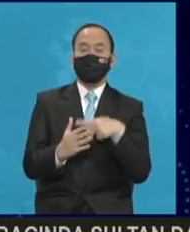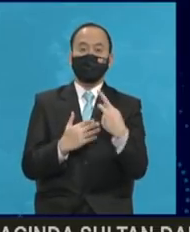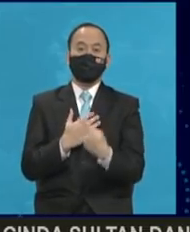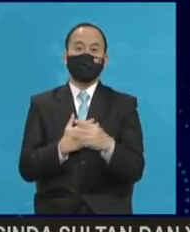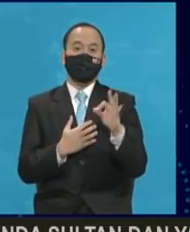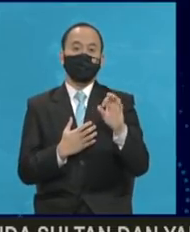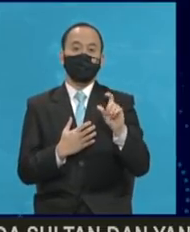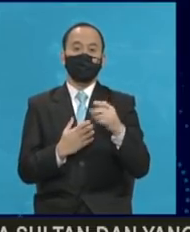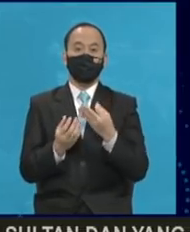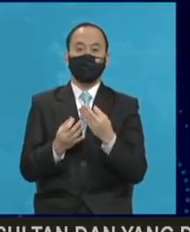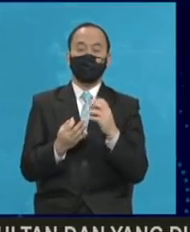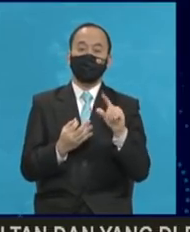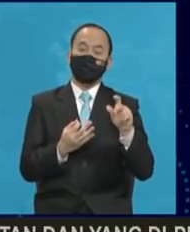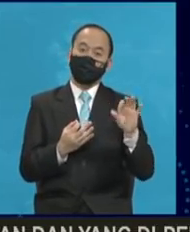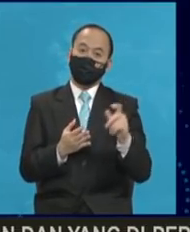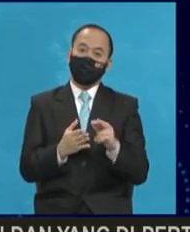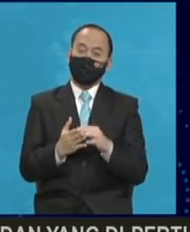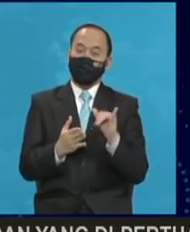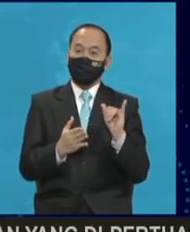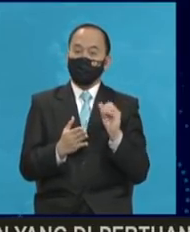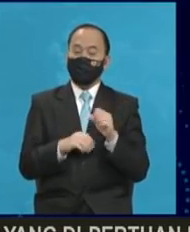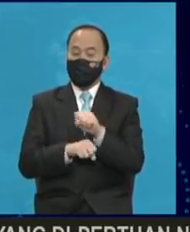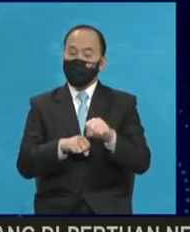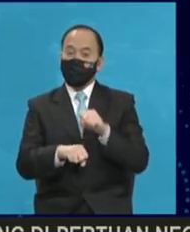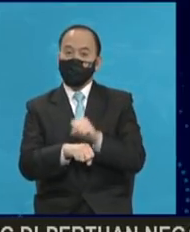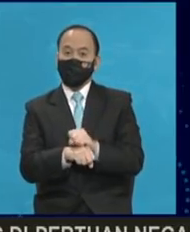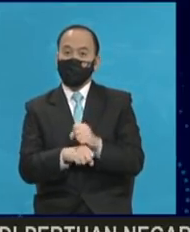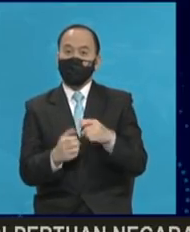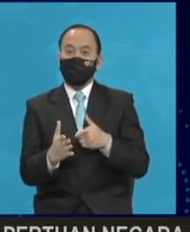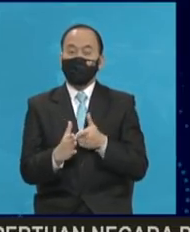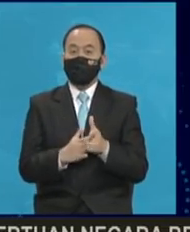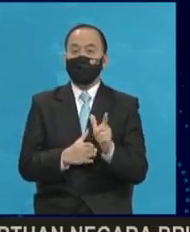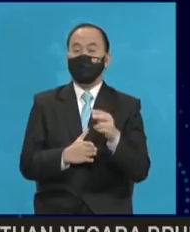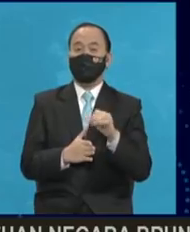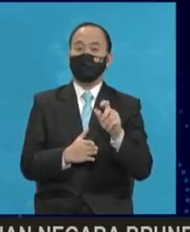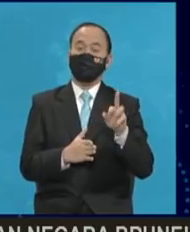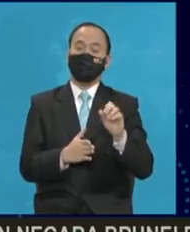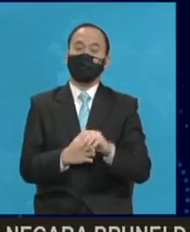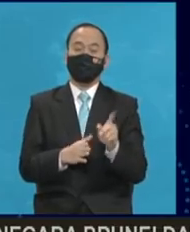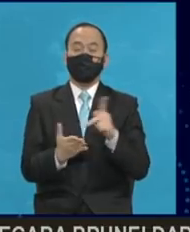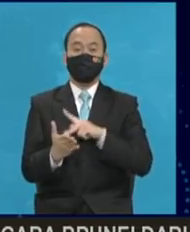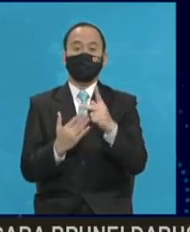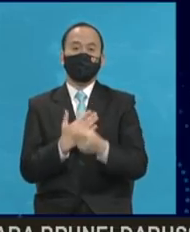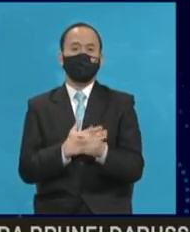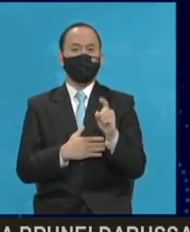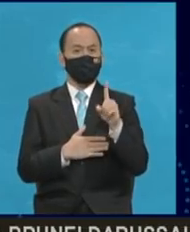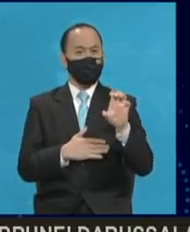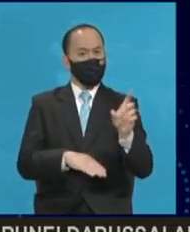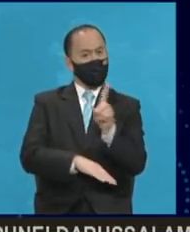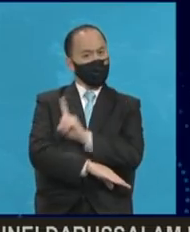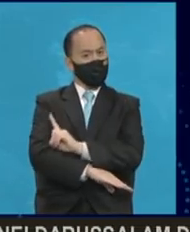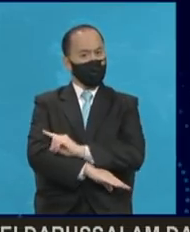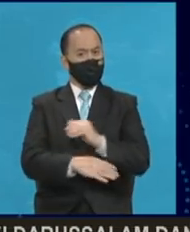facilitates tetap X yang Brimob pejabat di Singapura Excel lain adalah program 100 hari yang bertujuan membantu